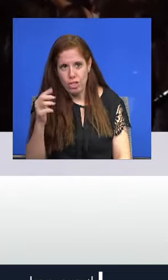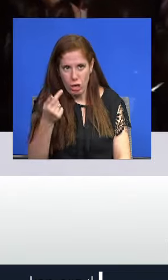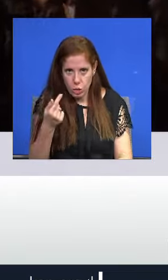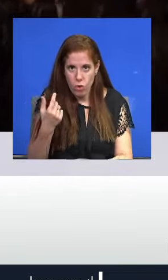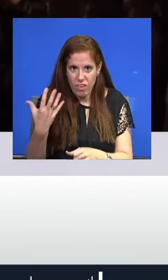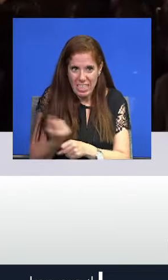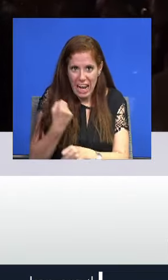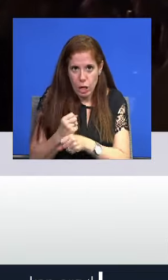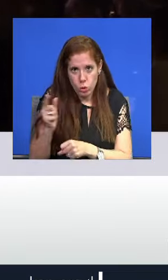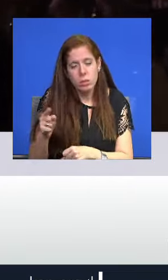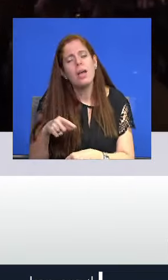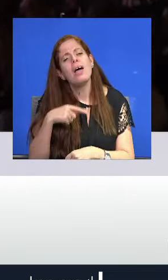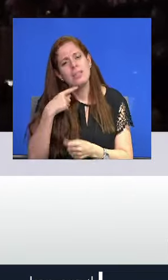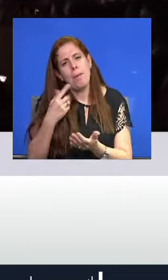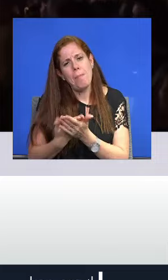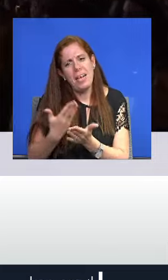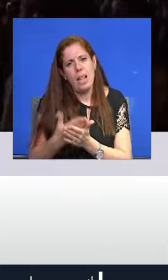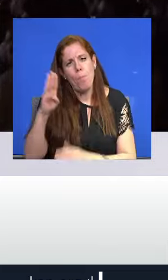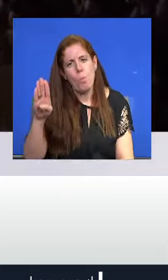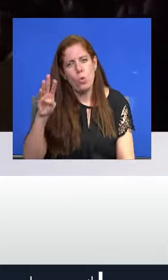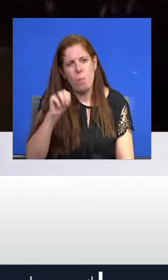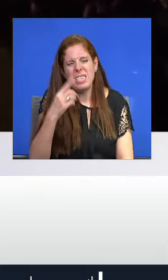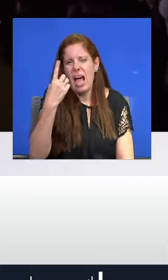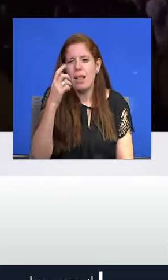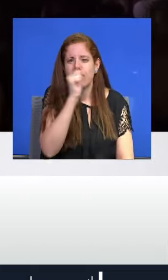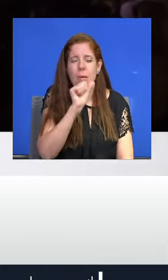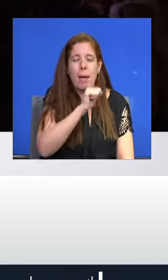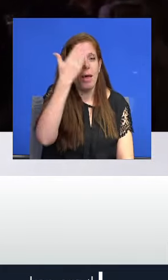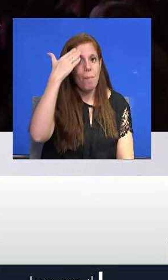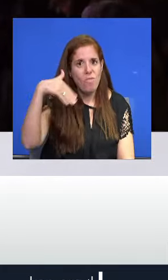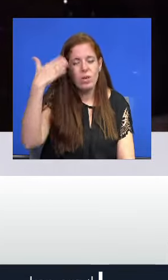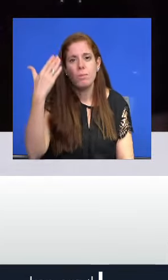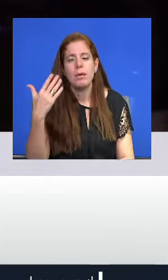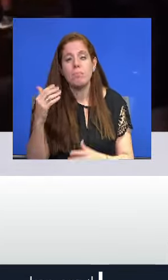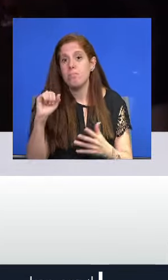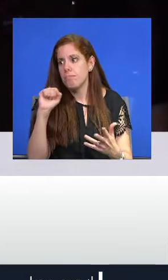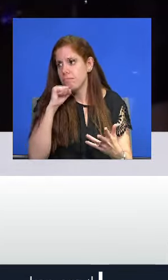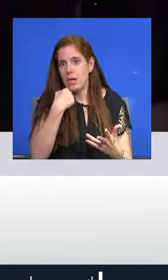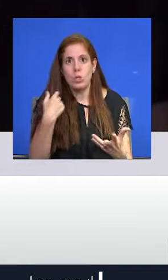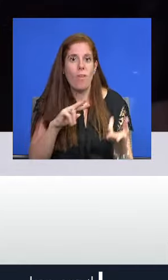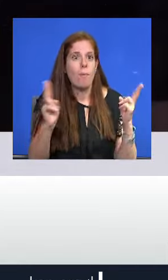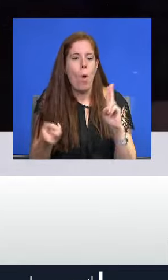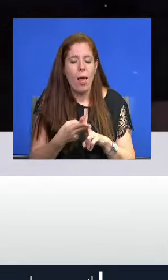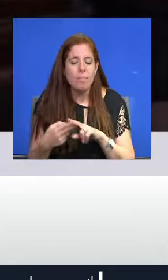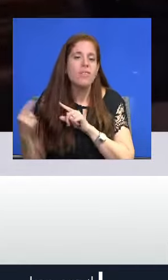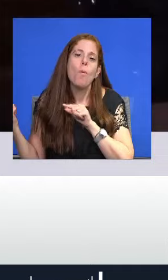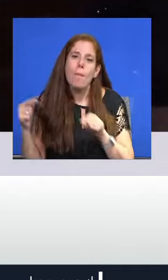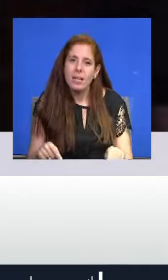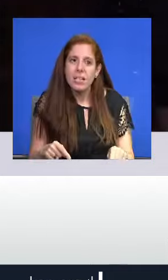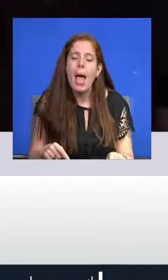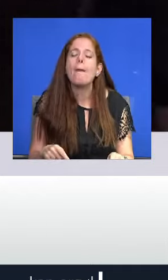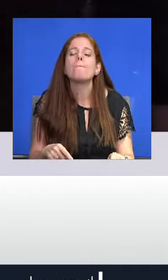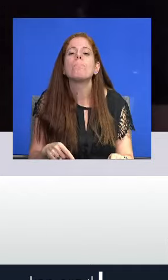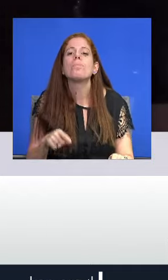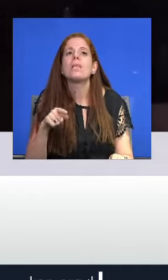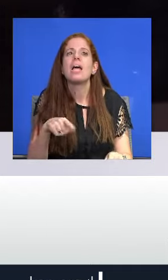ברונו מארס, אחד הזמרים הגדולים והמושמעים ביותר בהיסטוריה ובעולם, והוא מגיע כאן הערב